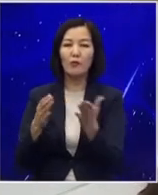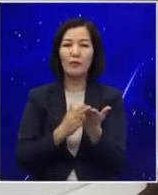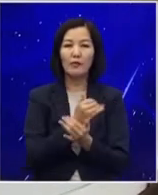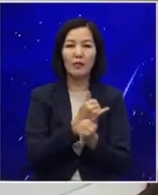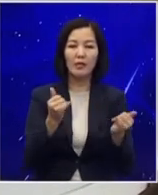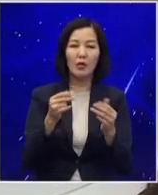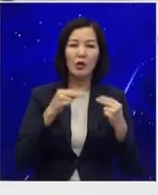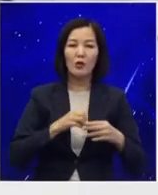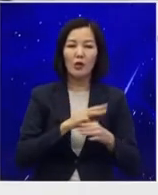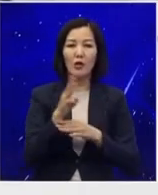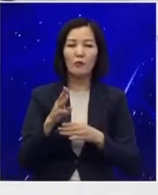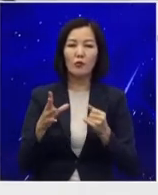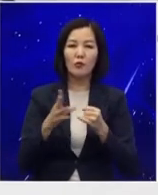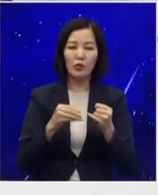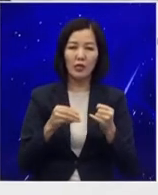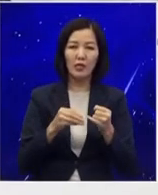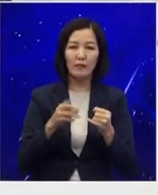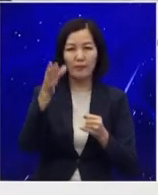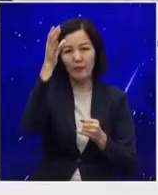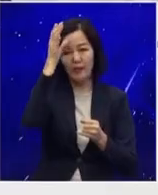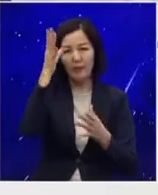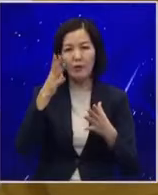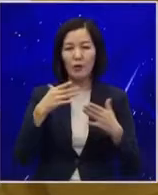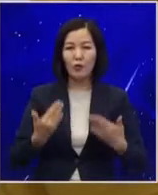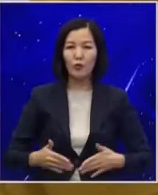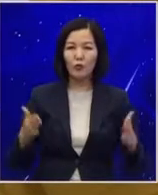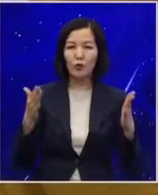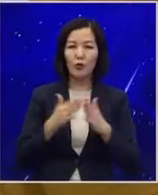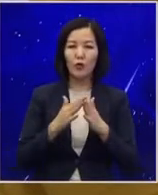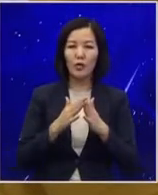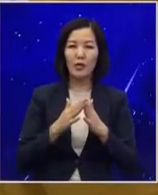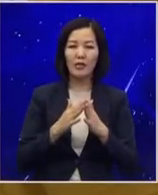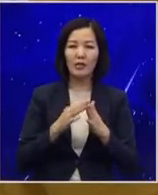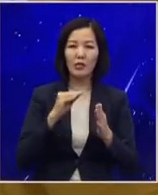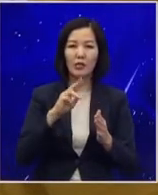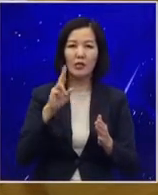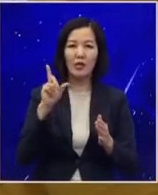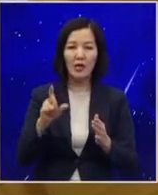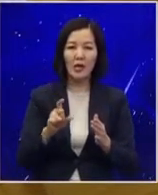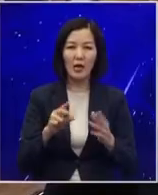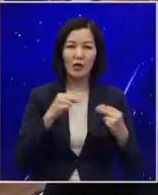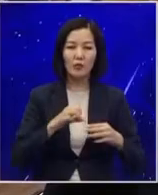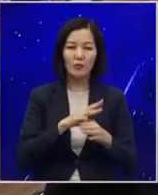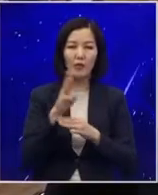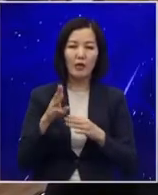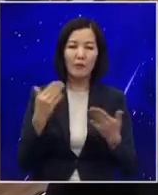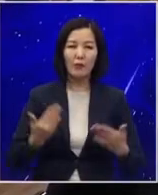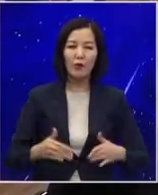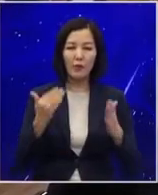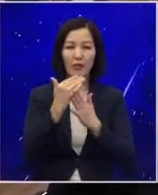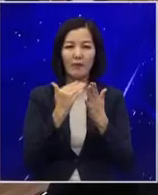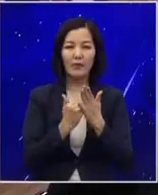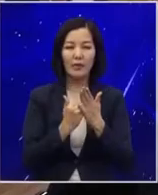Жұмыспен қамту орталығы, жер қатынастары, білім, тұрғын үй коммуналдық шаруашылығы және тұрғын үй инспекциясы, жұмыспен қамту және әлеуметтік